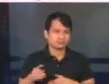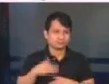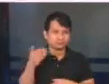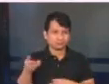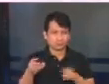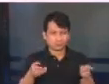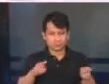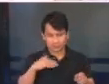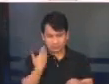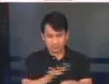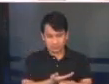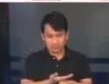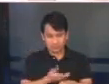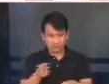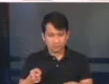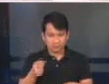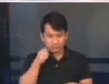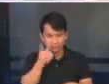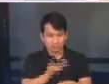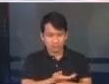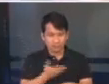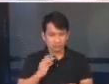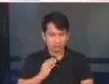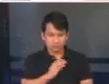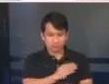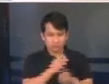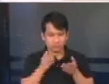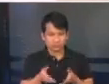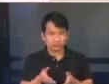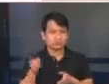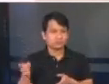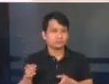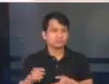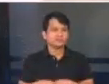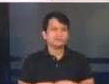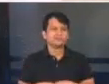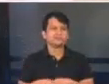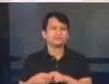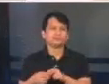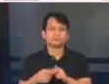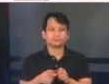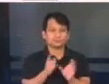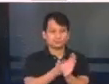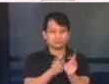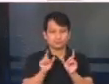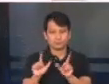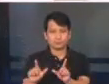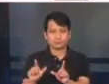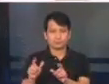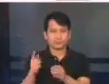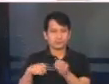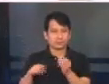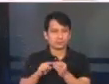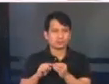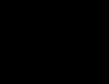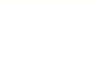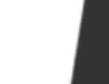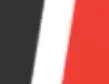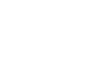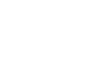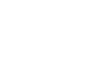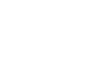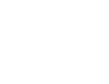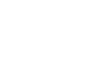ng Congresswoman na Makabayan yung namatay, yung red tagging namin ay may basis.